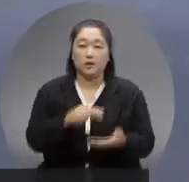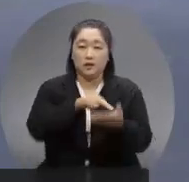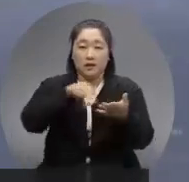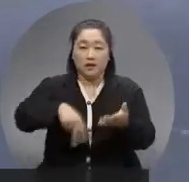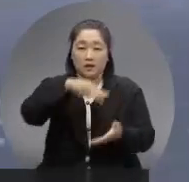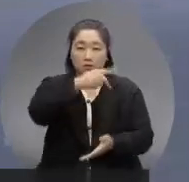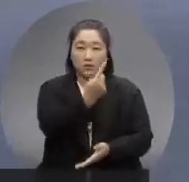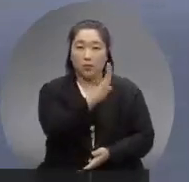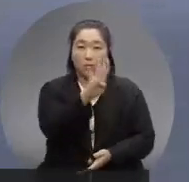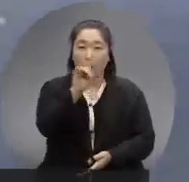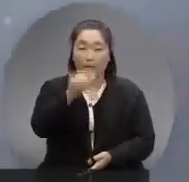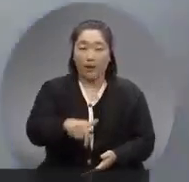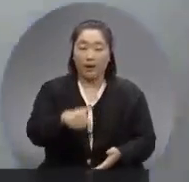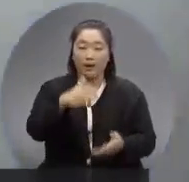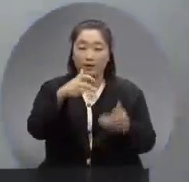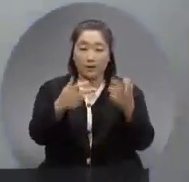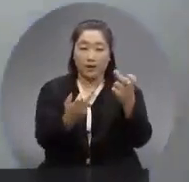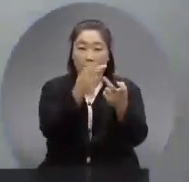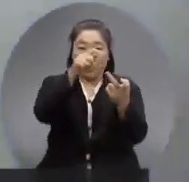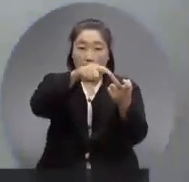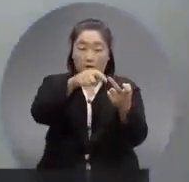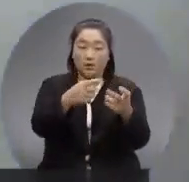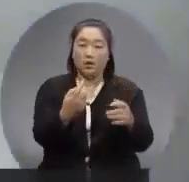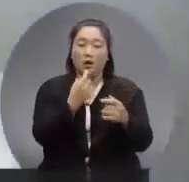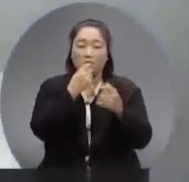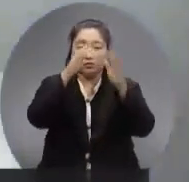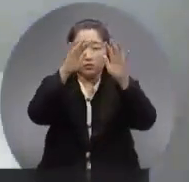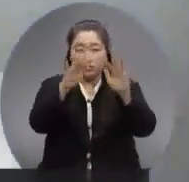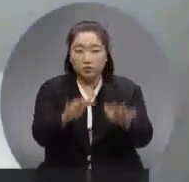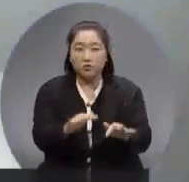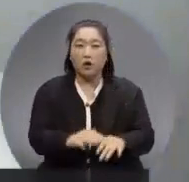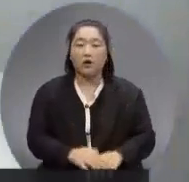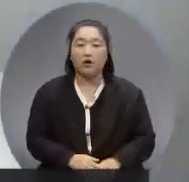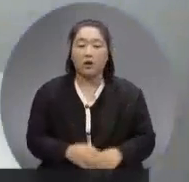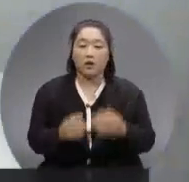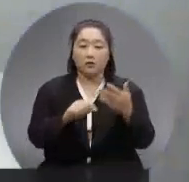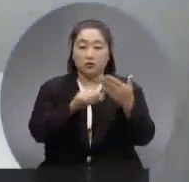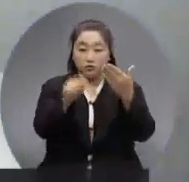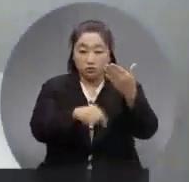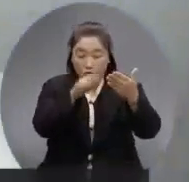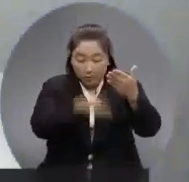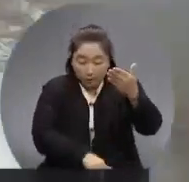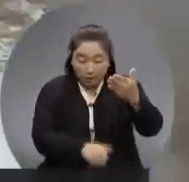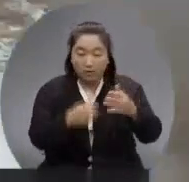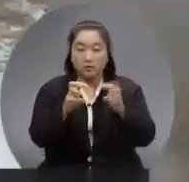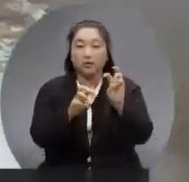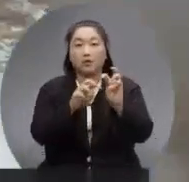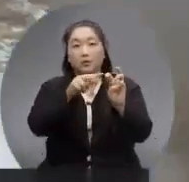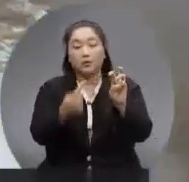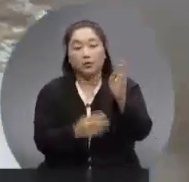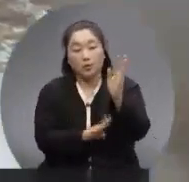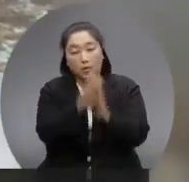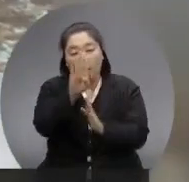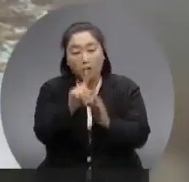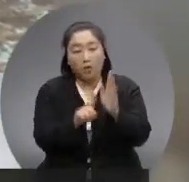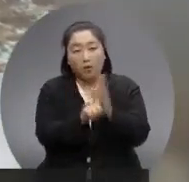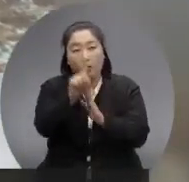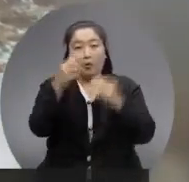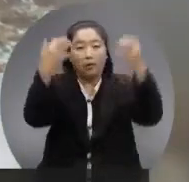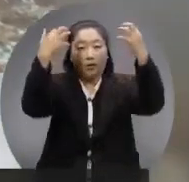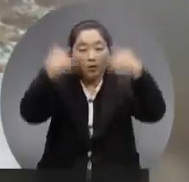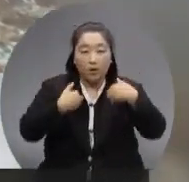단양 소백산 정상에 때일은 설경이 펼쳐졌습니다 지난달 하순까지도 30도가 넘는 늦더위가 기승을